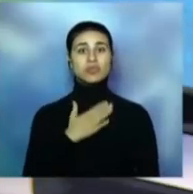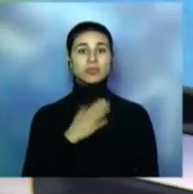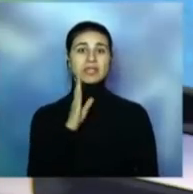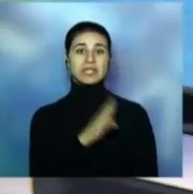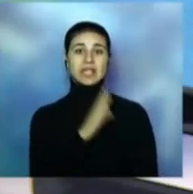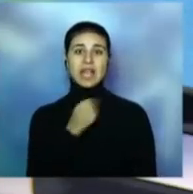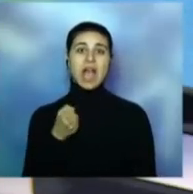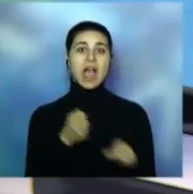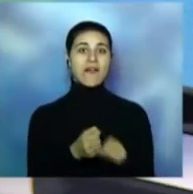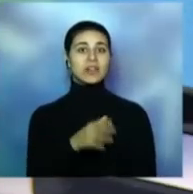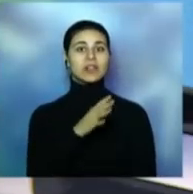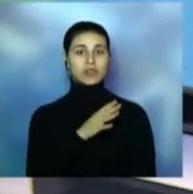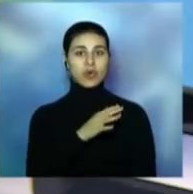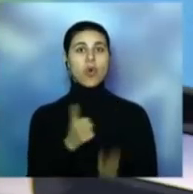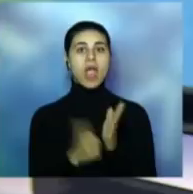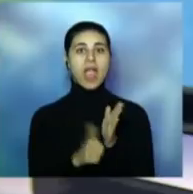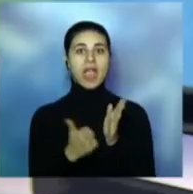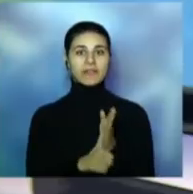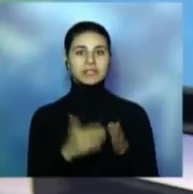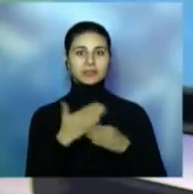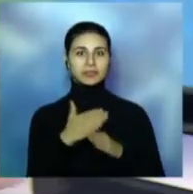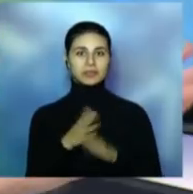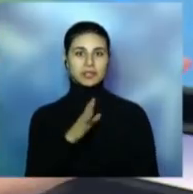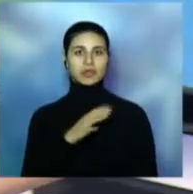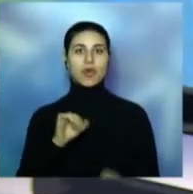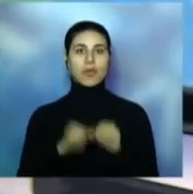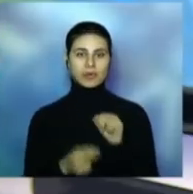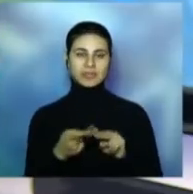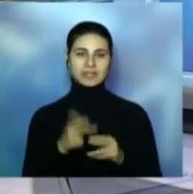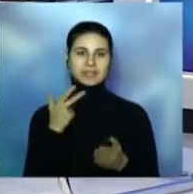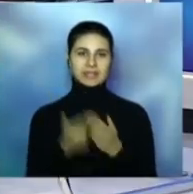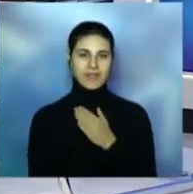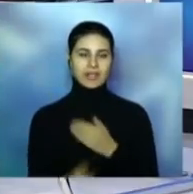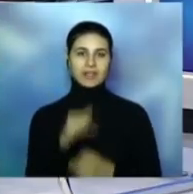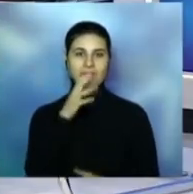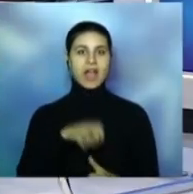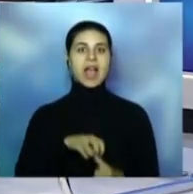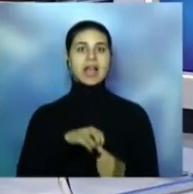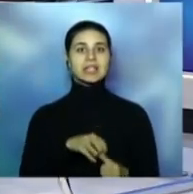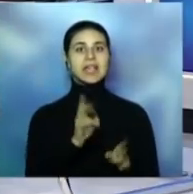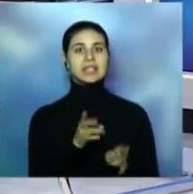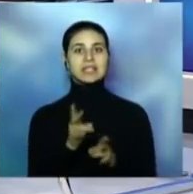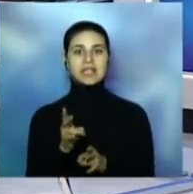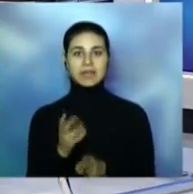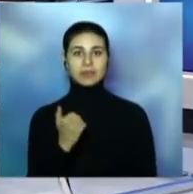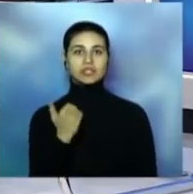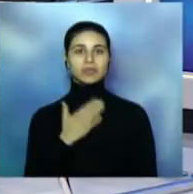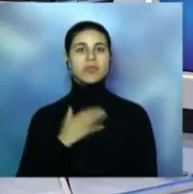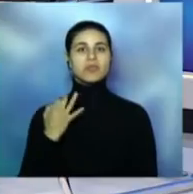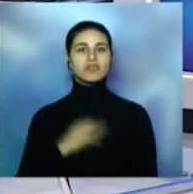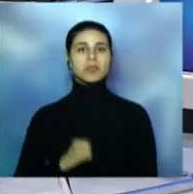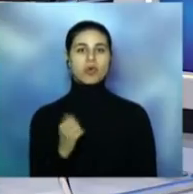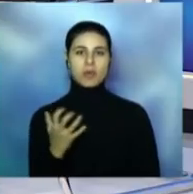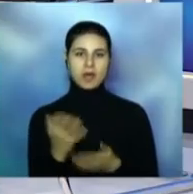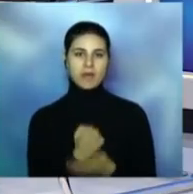ბურანი დაეჯახაო და ექვსი მოტე ხილობა ქონდაო და აქ წავაგეთ. ანუ ლიდერი დაზიანებებში. რასაკვირველია, ეს არის